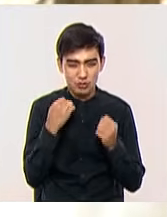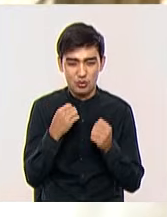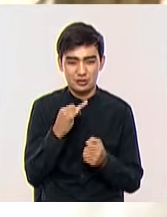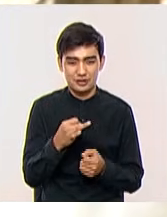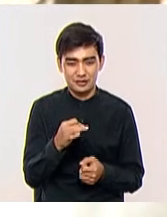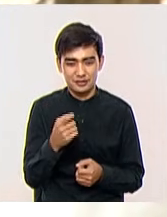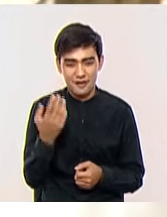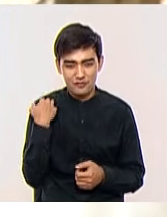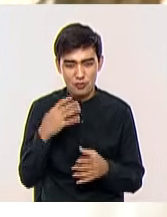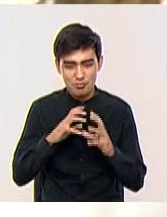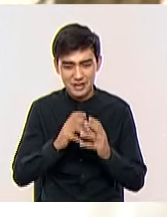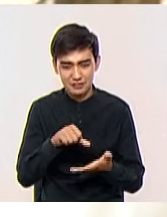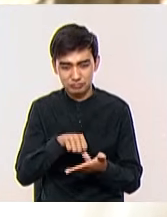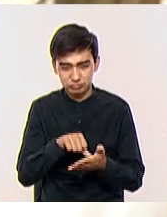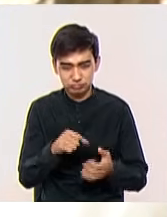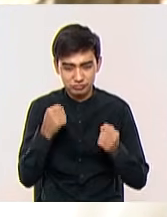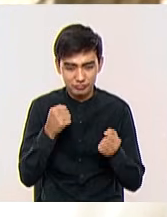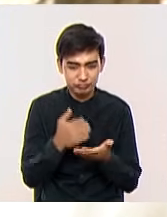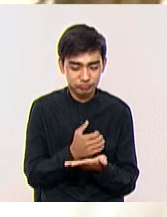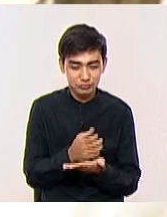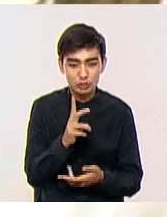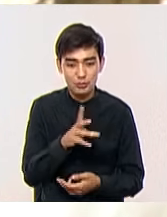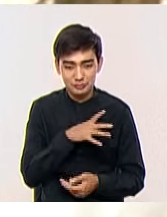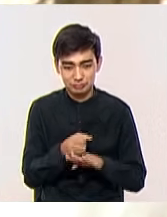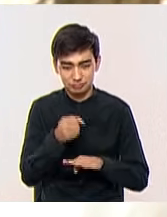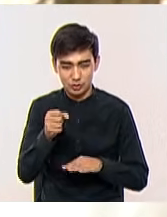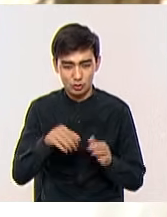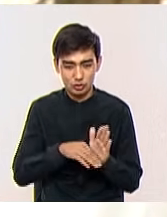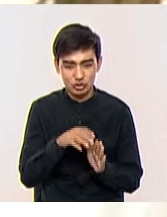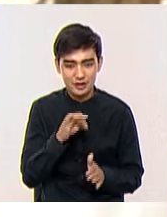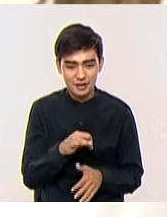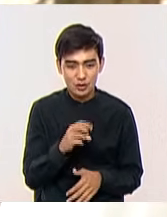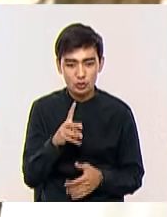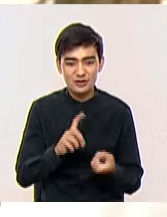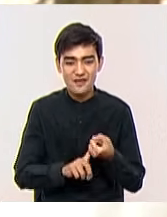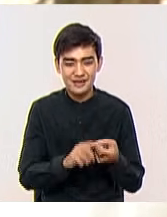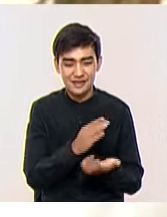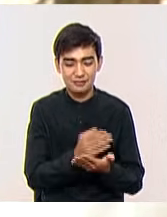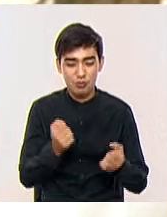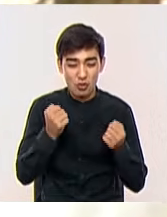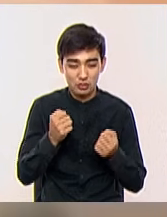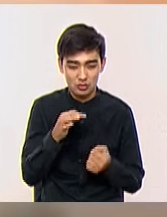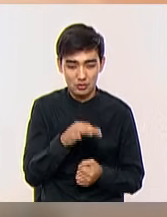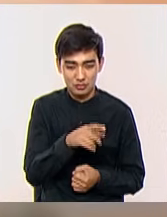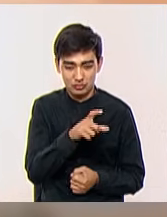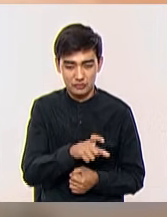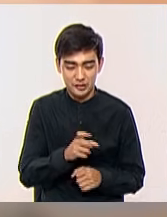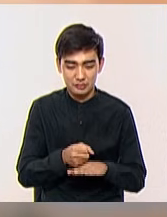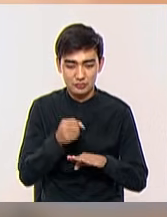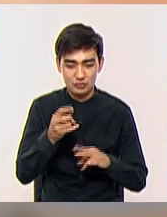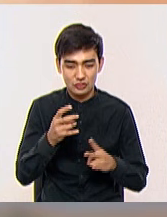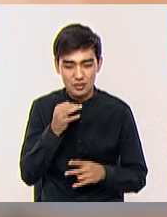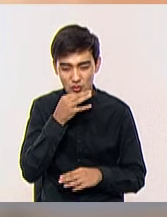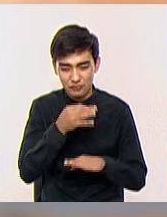жұрта. Чемпион мейірлер керек. Сол спортқа кім қатынасы бар, соған сұяққа кіргізу керек. Спортқа